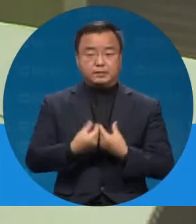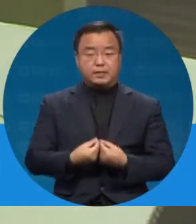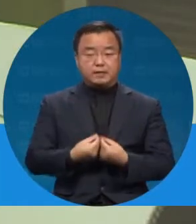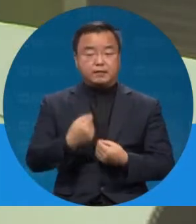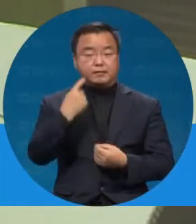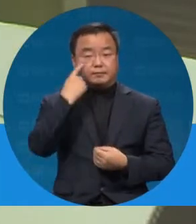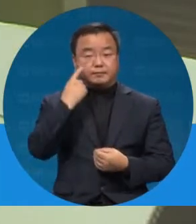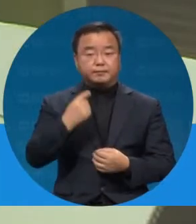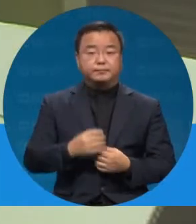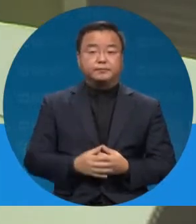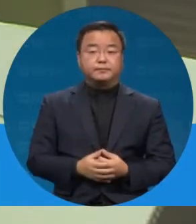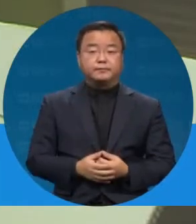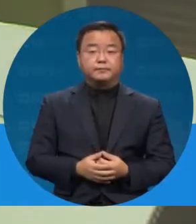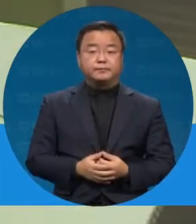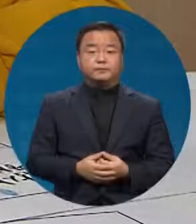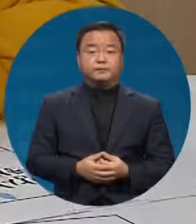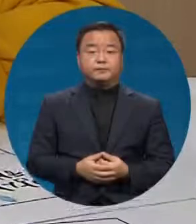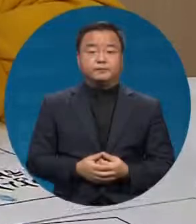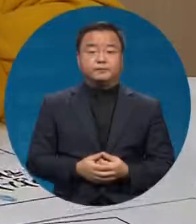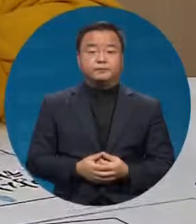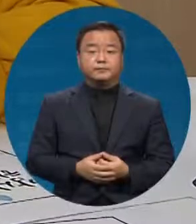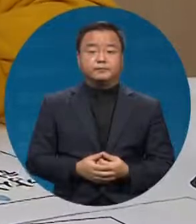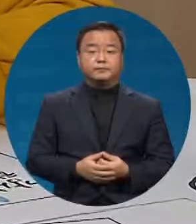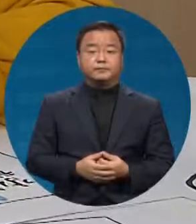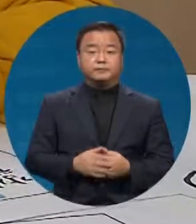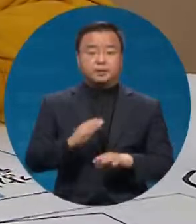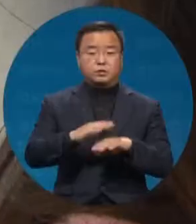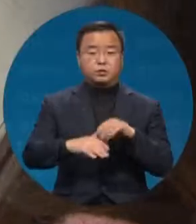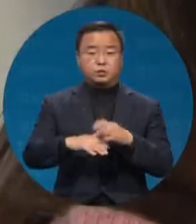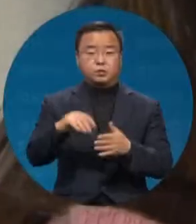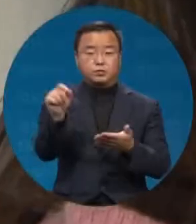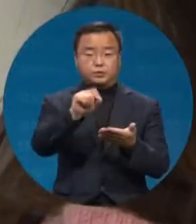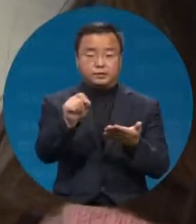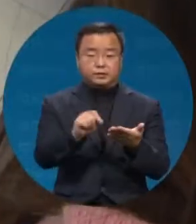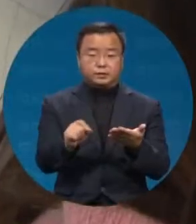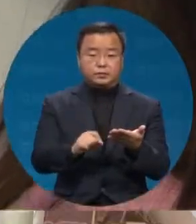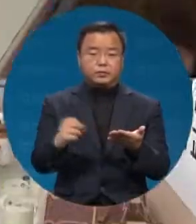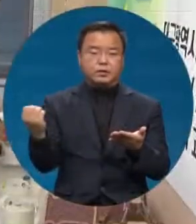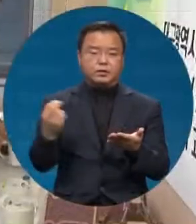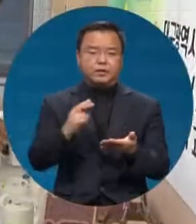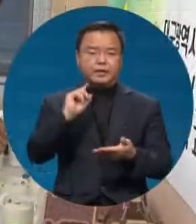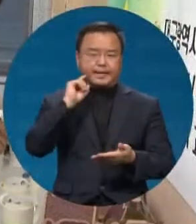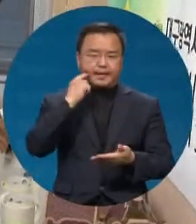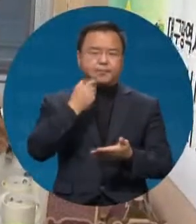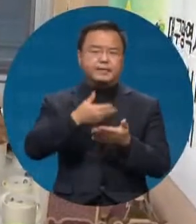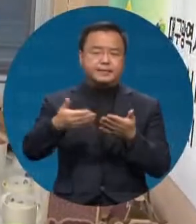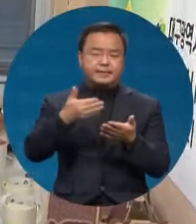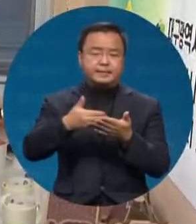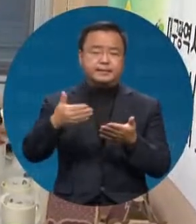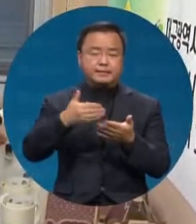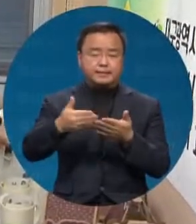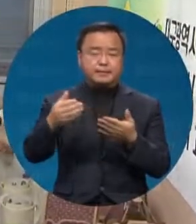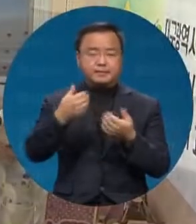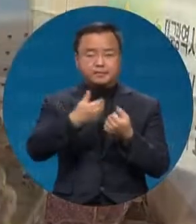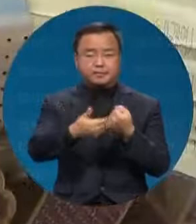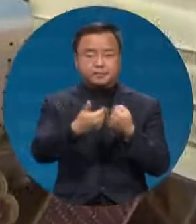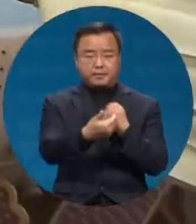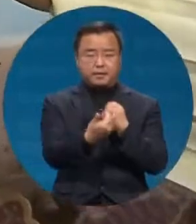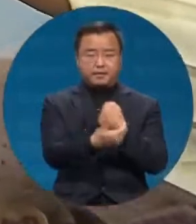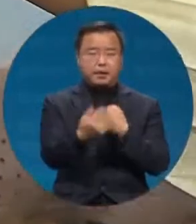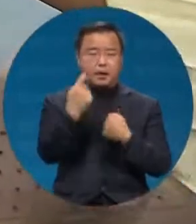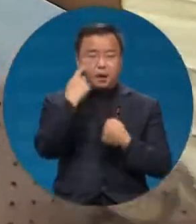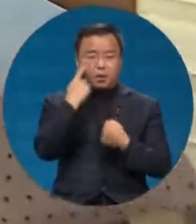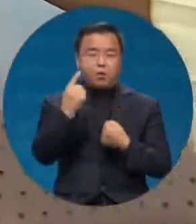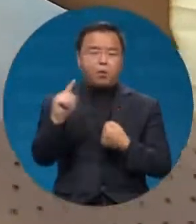기자가 보도합니다 손글씨를 쓰고 알록달록 그림까지 그려 나오니 어디에도